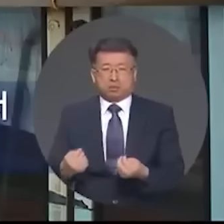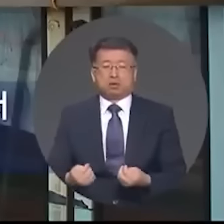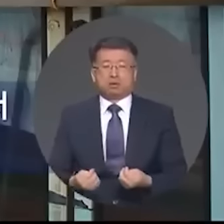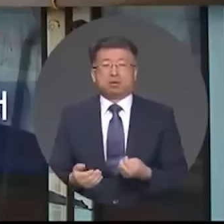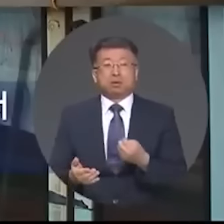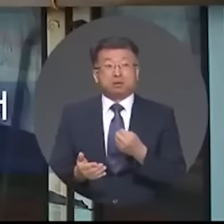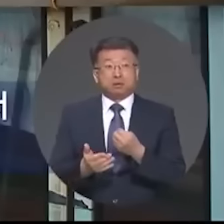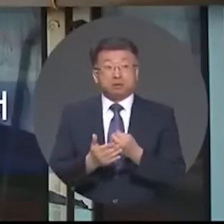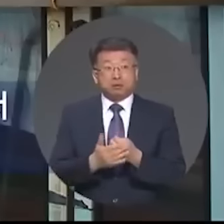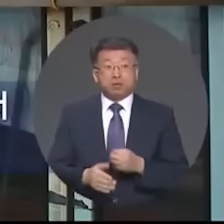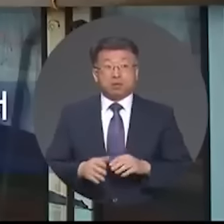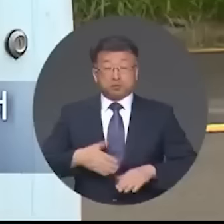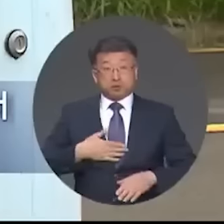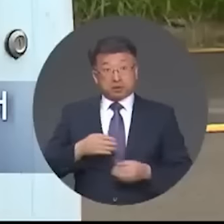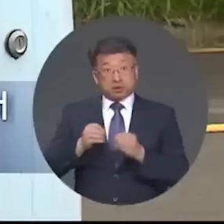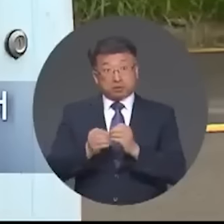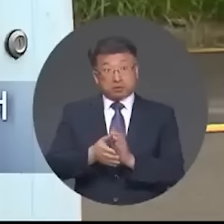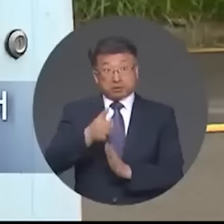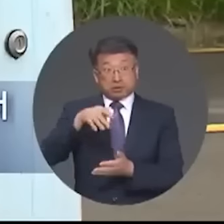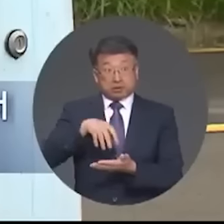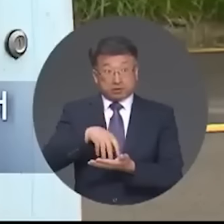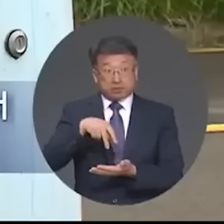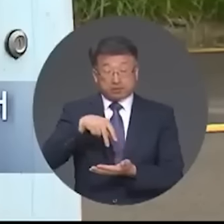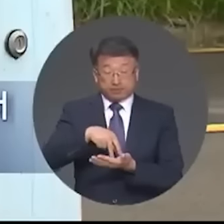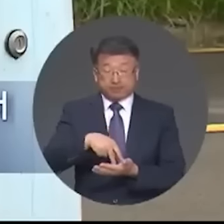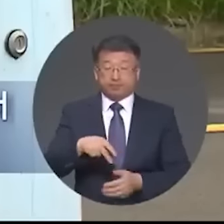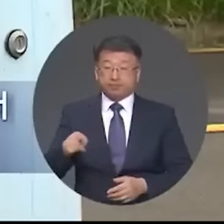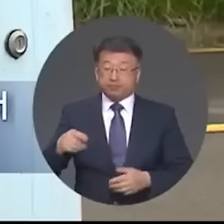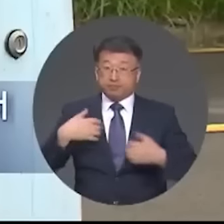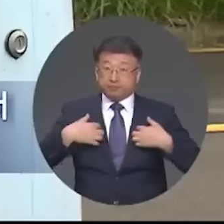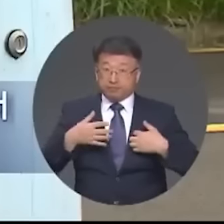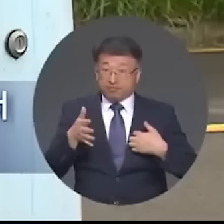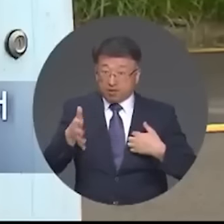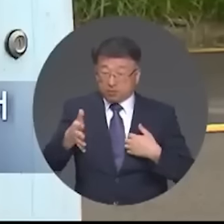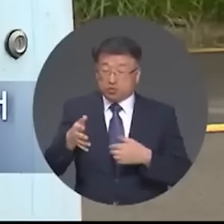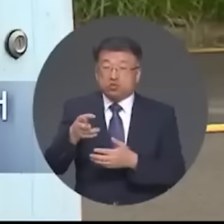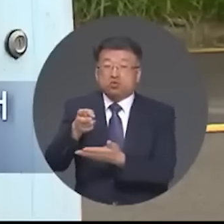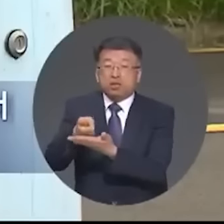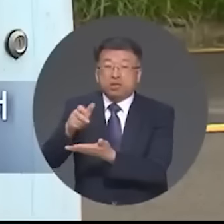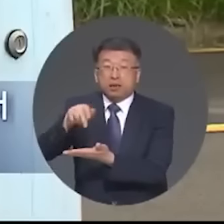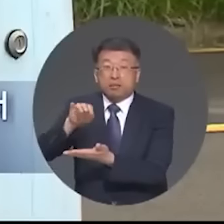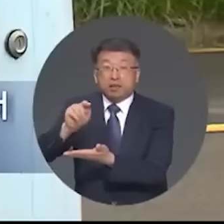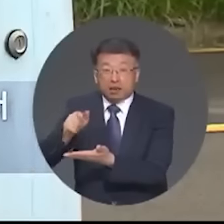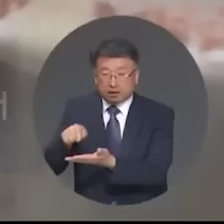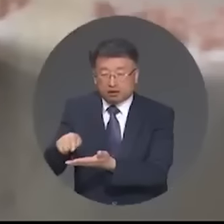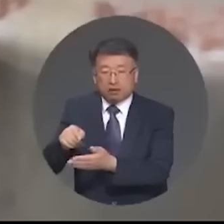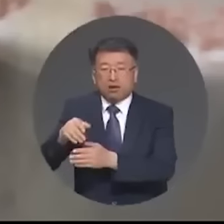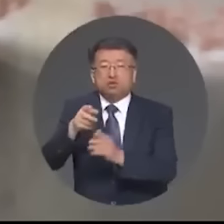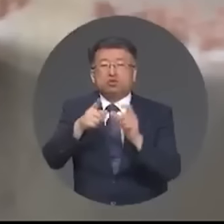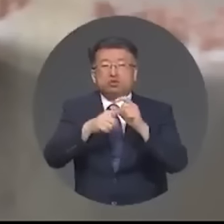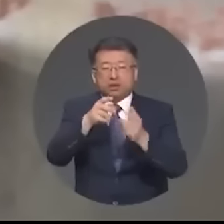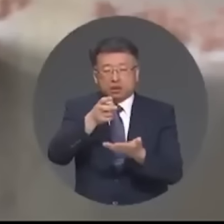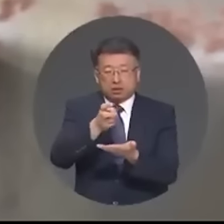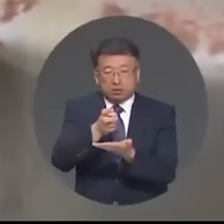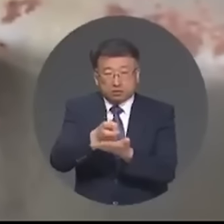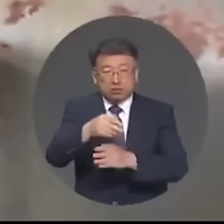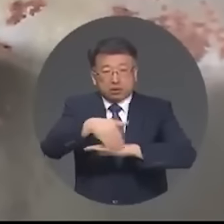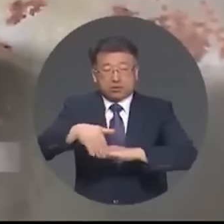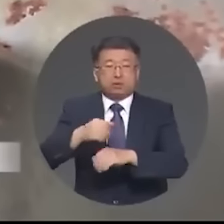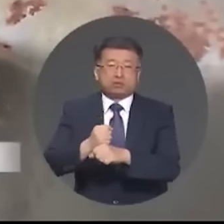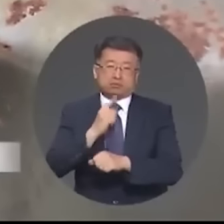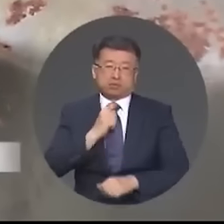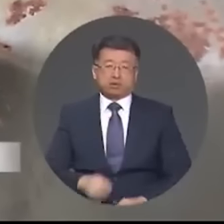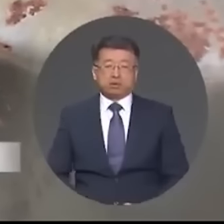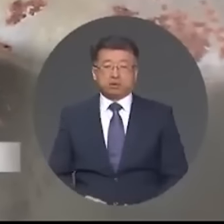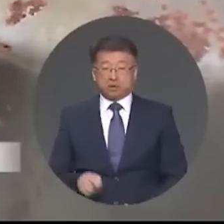가지고 우리 시에서는 이제 레지용 차량 전용 주차장 조성 계획을 수립해서. 그렇지만 캠핑카